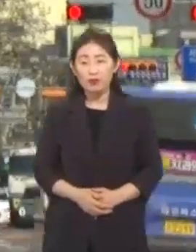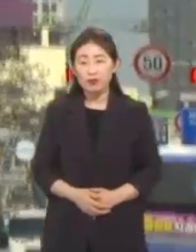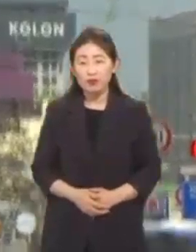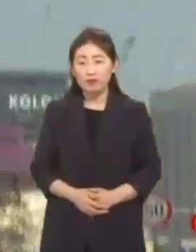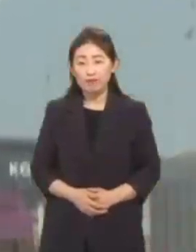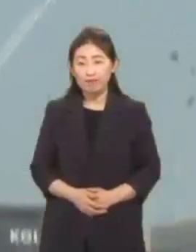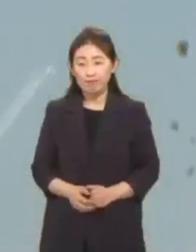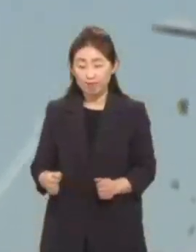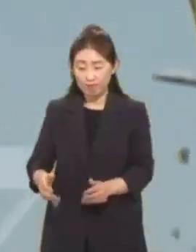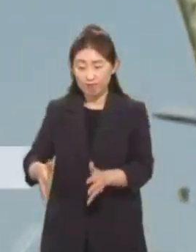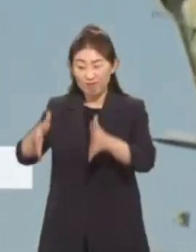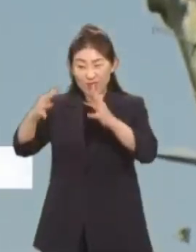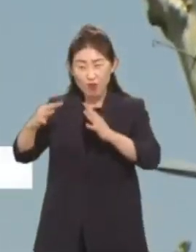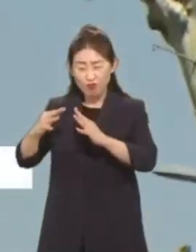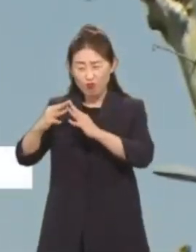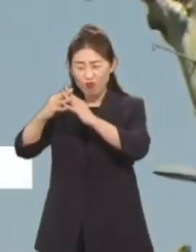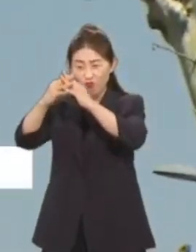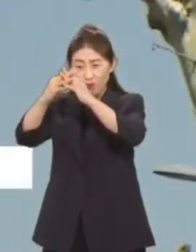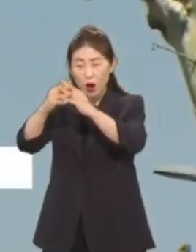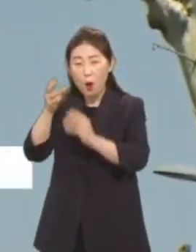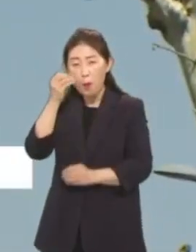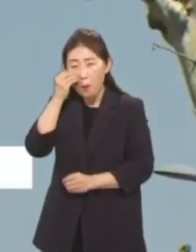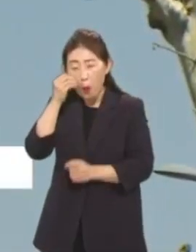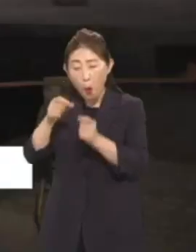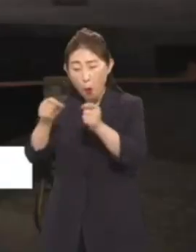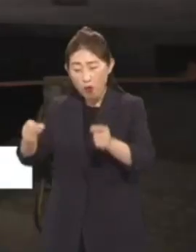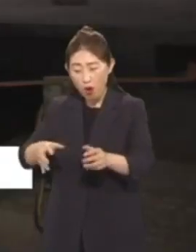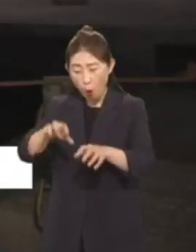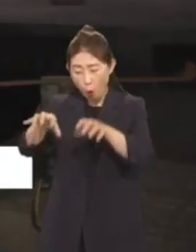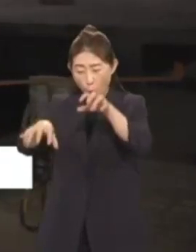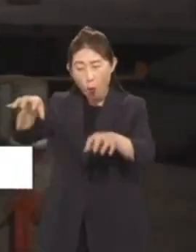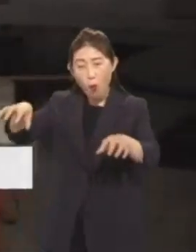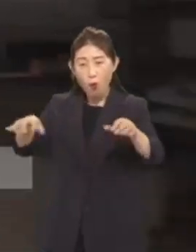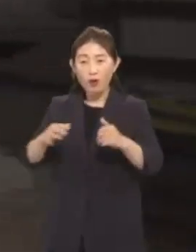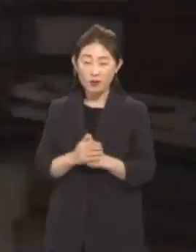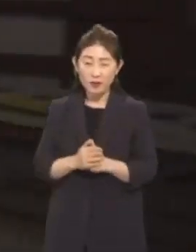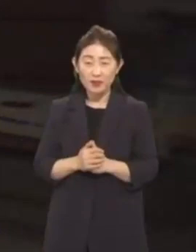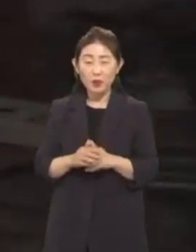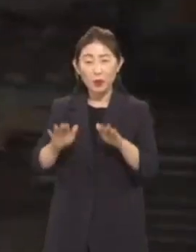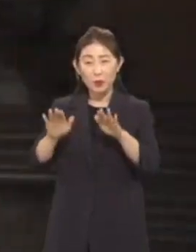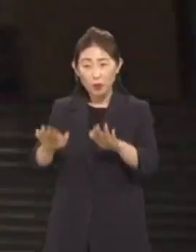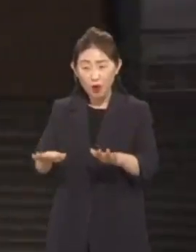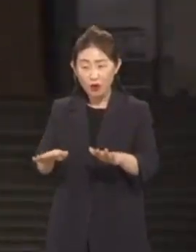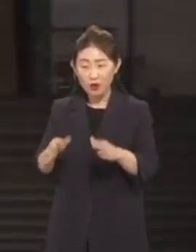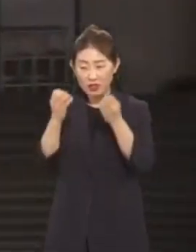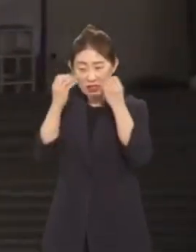흉물이 돼버린 대전 원도심의 장기 방치 건축물들이 민선